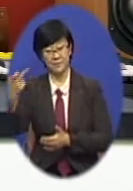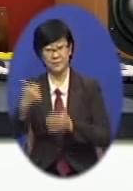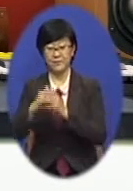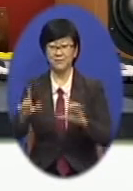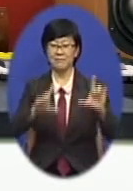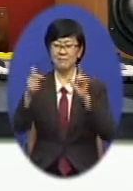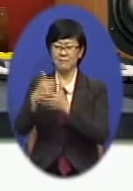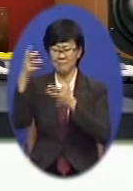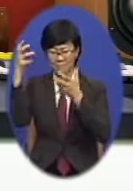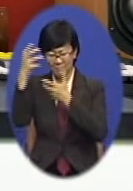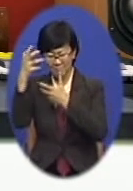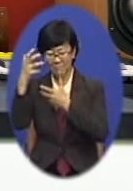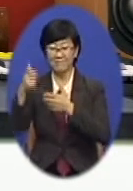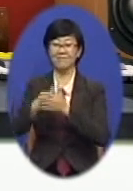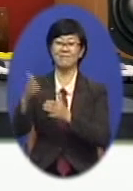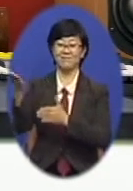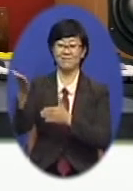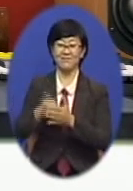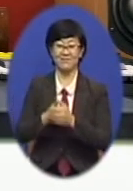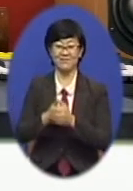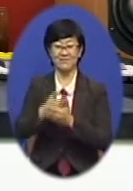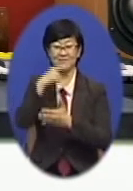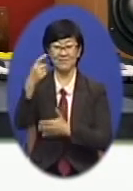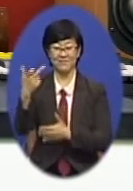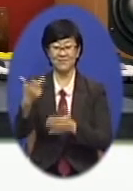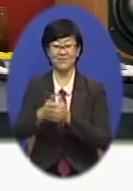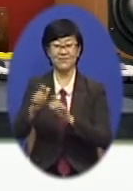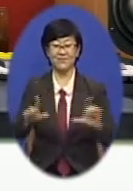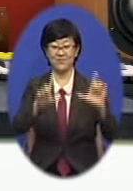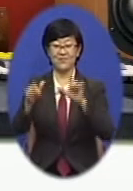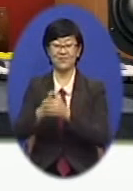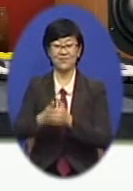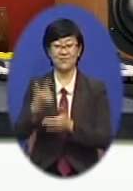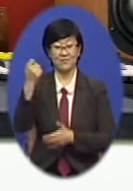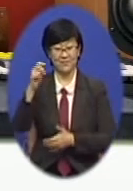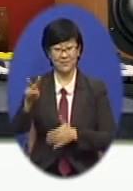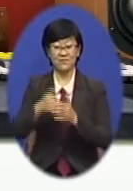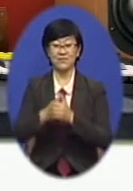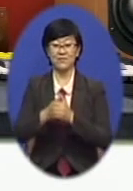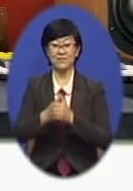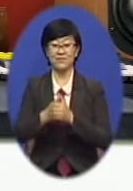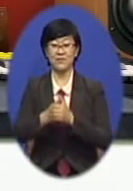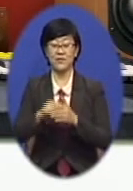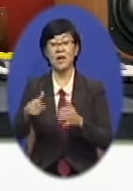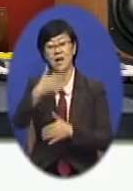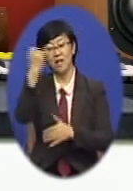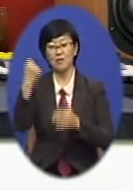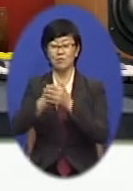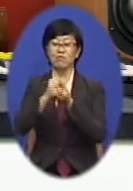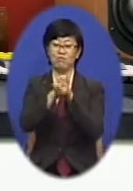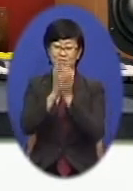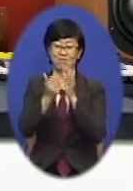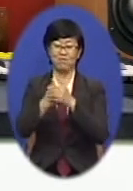왕팬이래요. 그 어머님이 일산에 사시면서 두 분이 네. KBS의 가족이 부른다에 네. 할미꽃 사연이라는